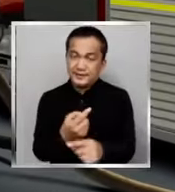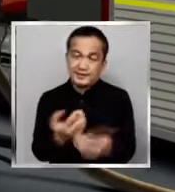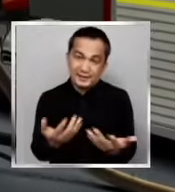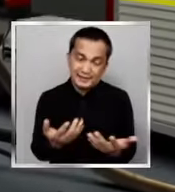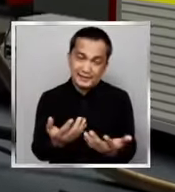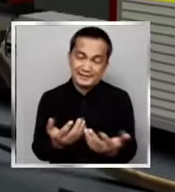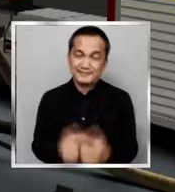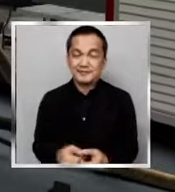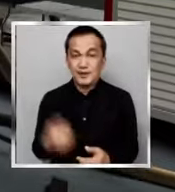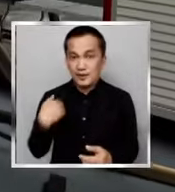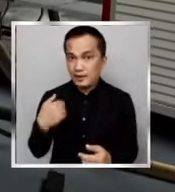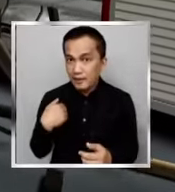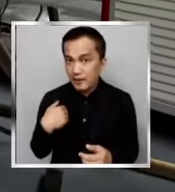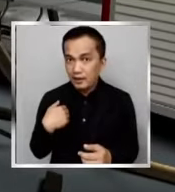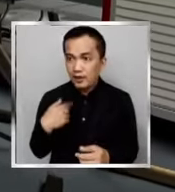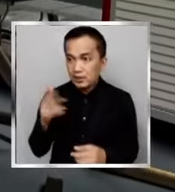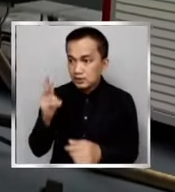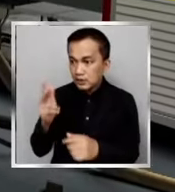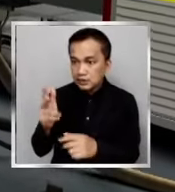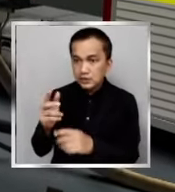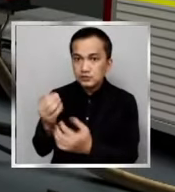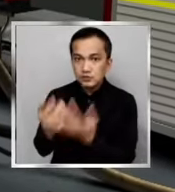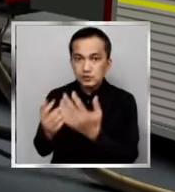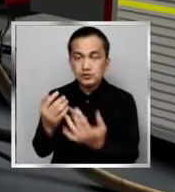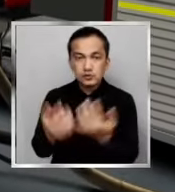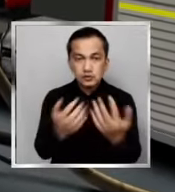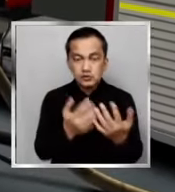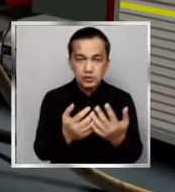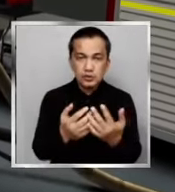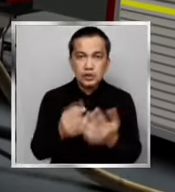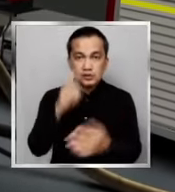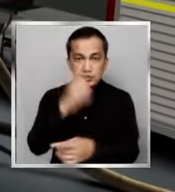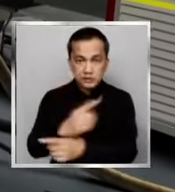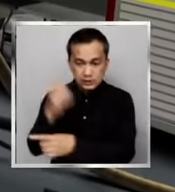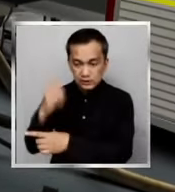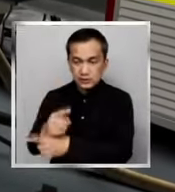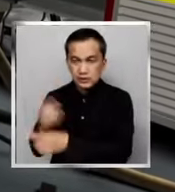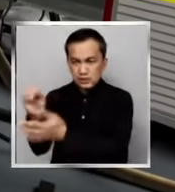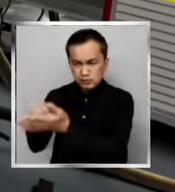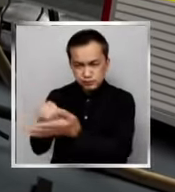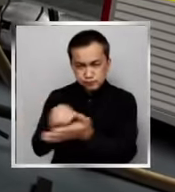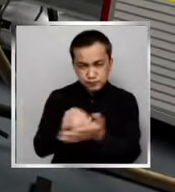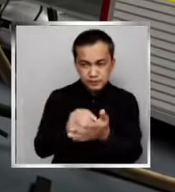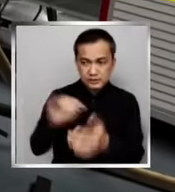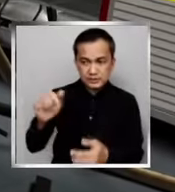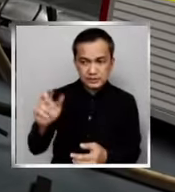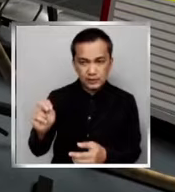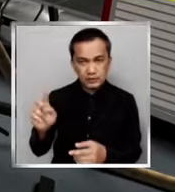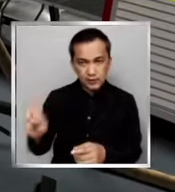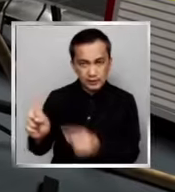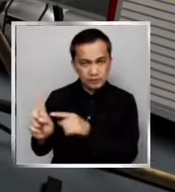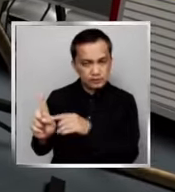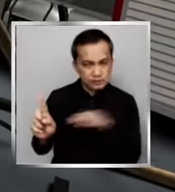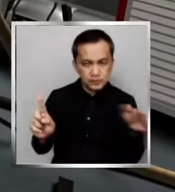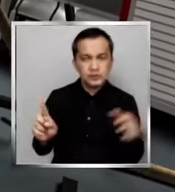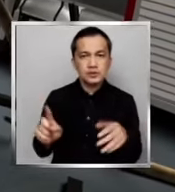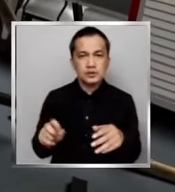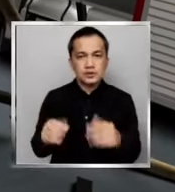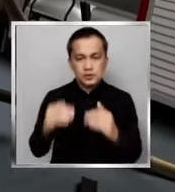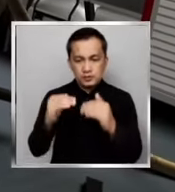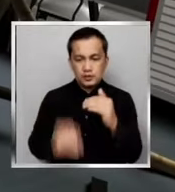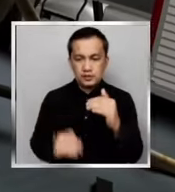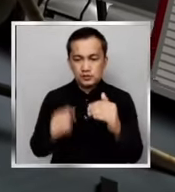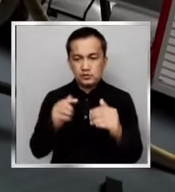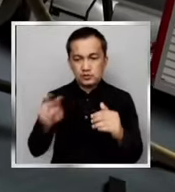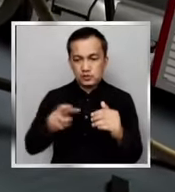TL sunog na kada araw ang naitala mula January 1 kahit mas mababaan ang 22 per kumpara